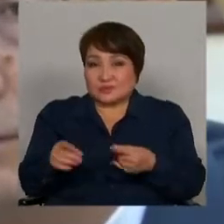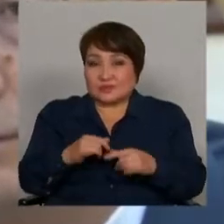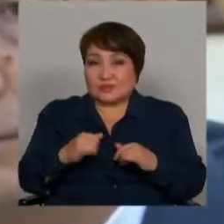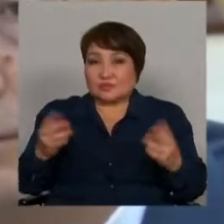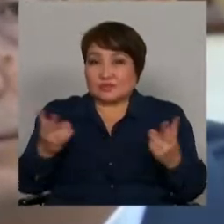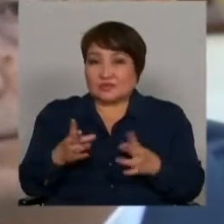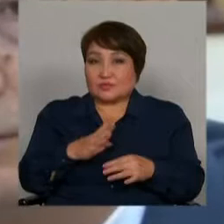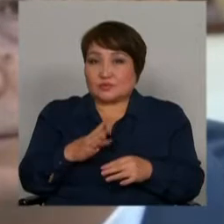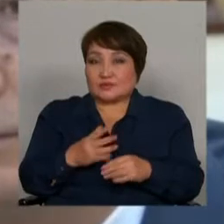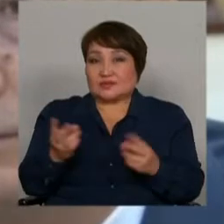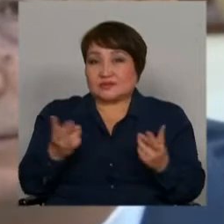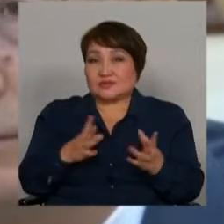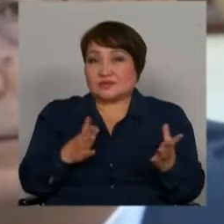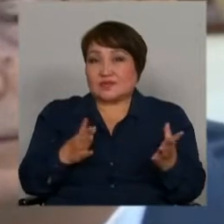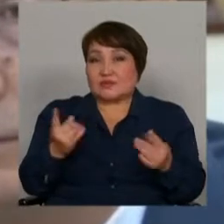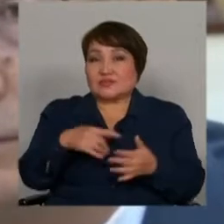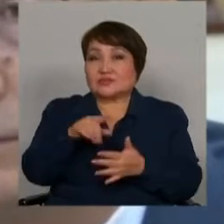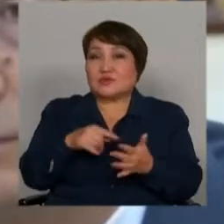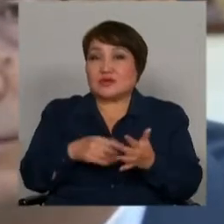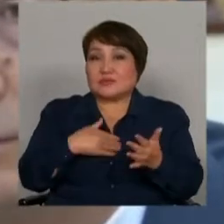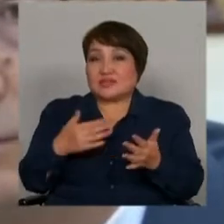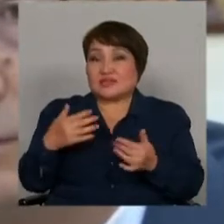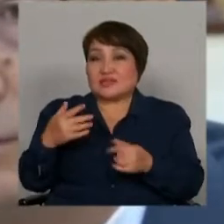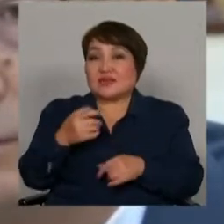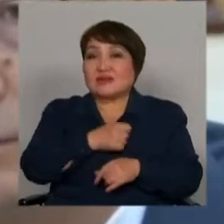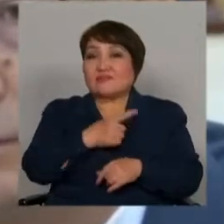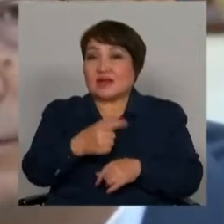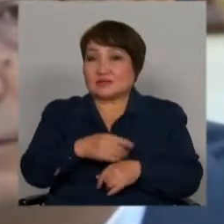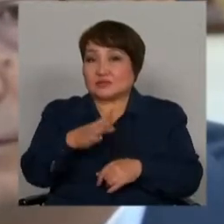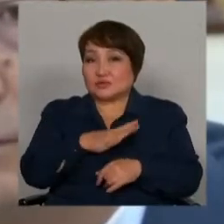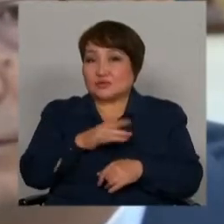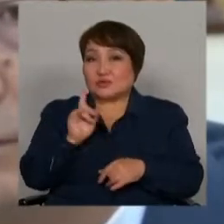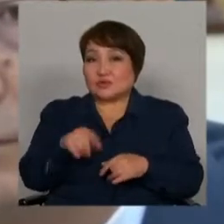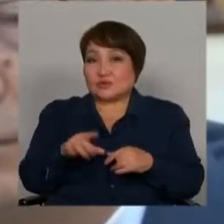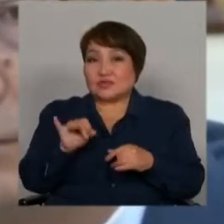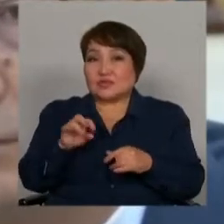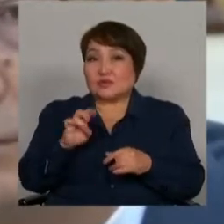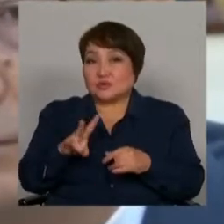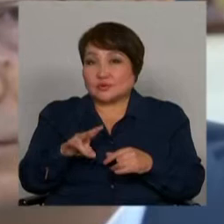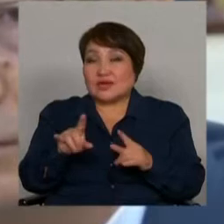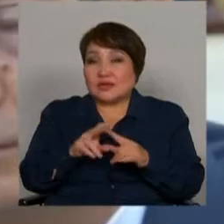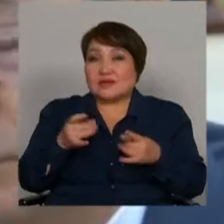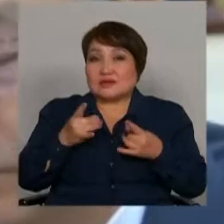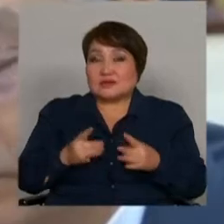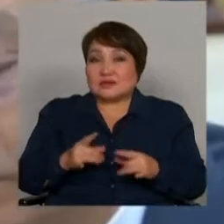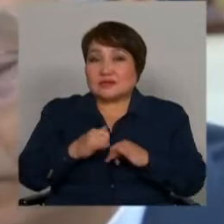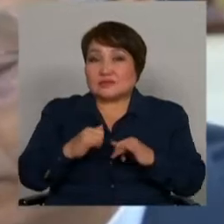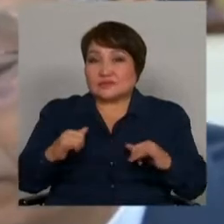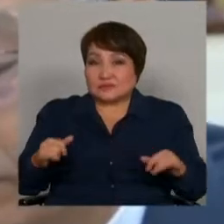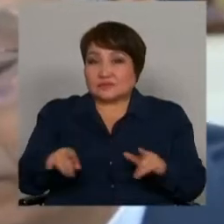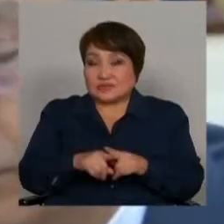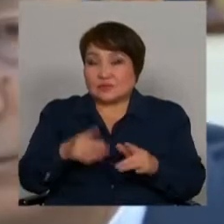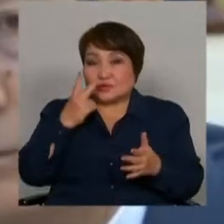Бірінші сұрақ. Мен Францияда болдым. Сонда мына геномдық селекцияны қалай жүргізіп жатқанын бәрін көрдім. Ол үшін